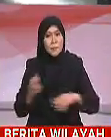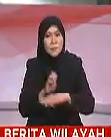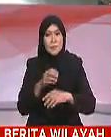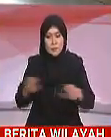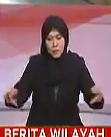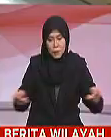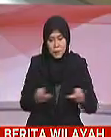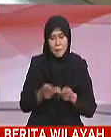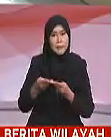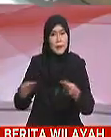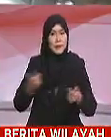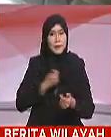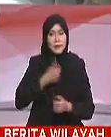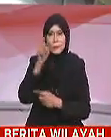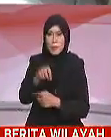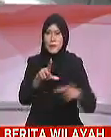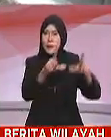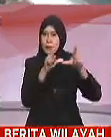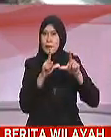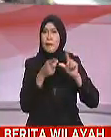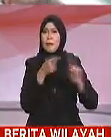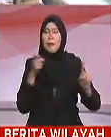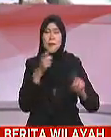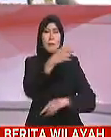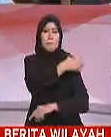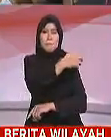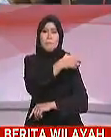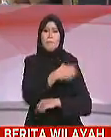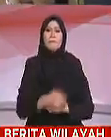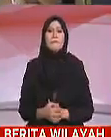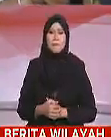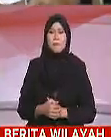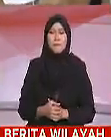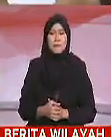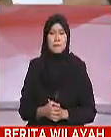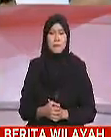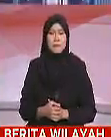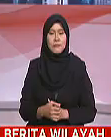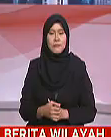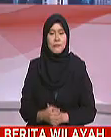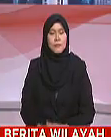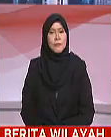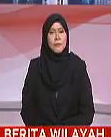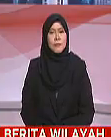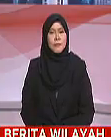sendiri, mereka perlu mendapatkan lesen daripada pihak berkuasa. Buat sementara